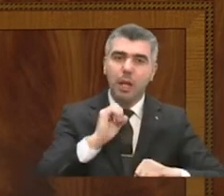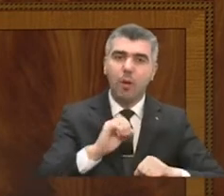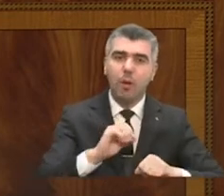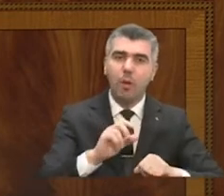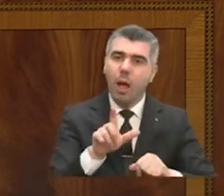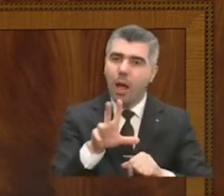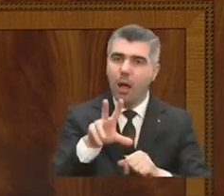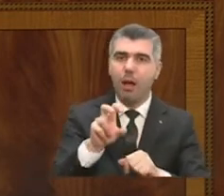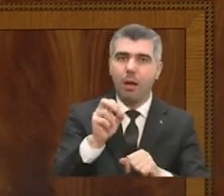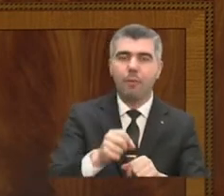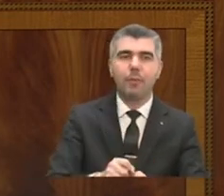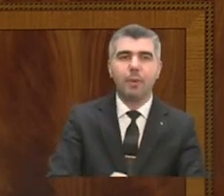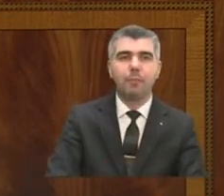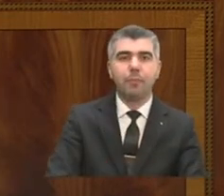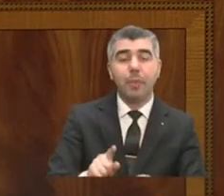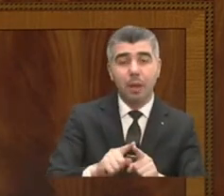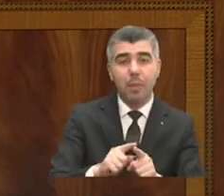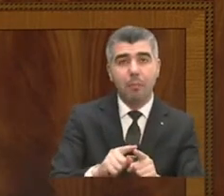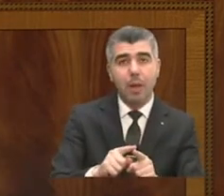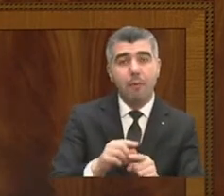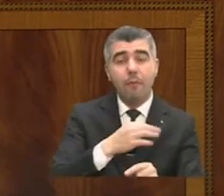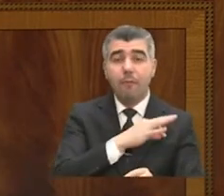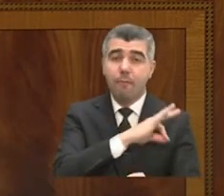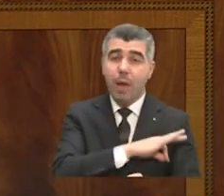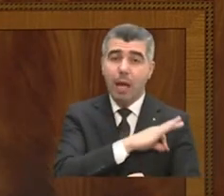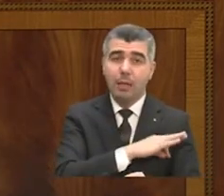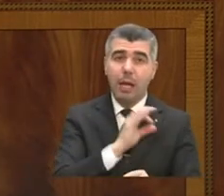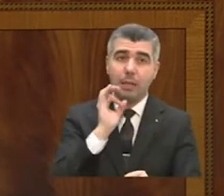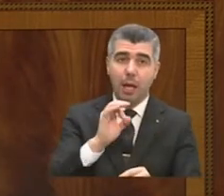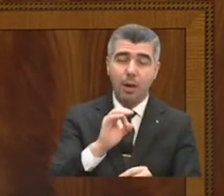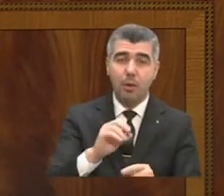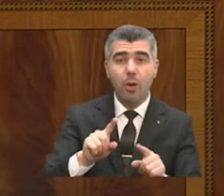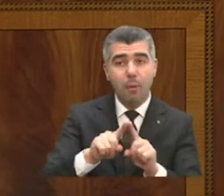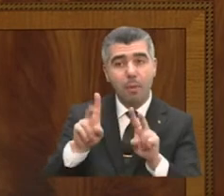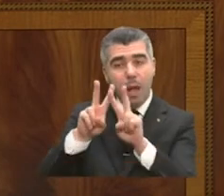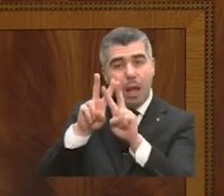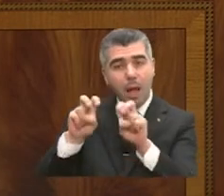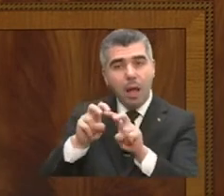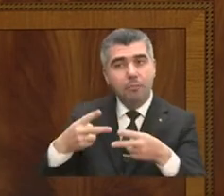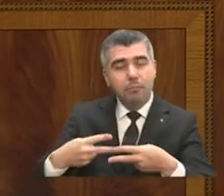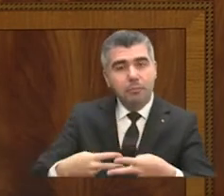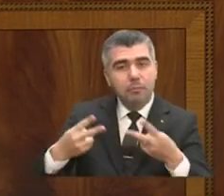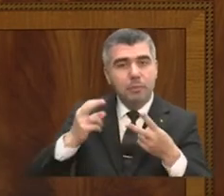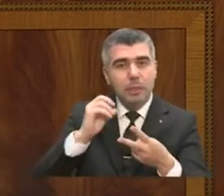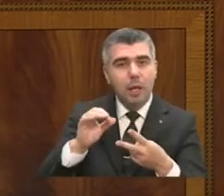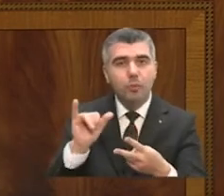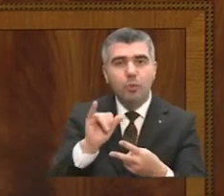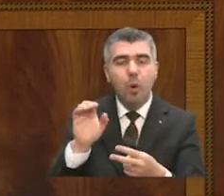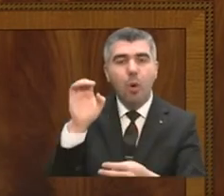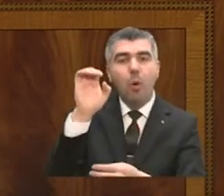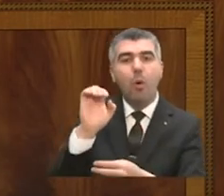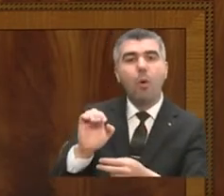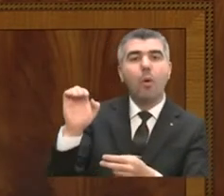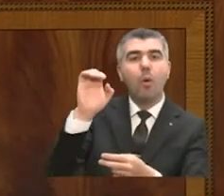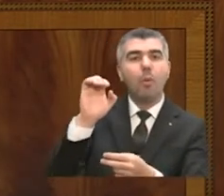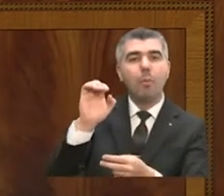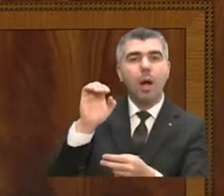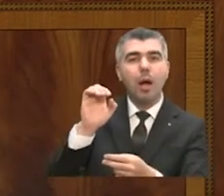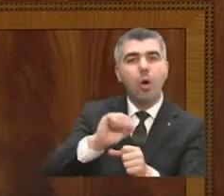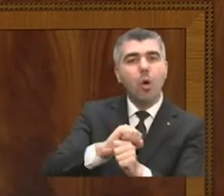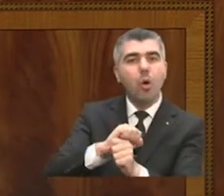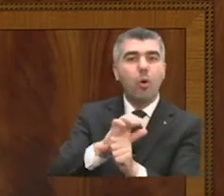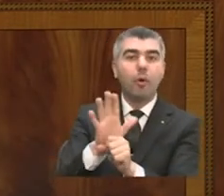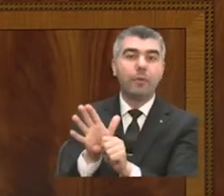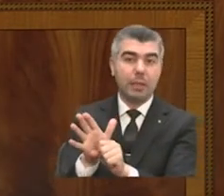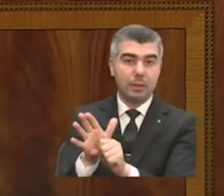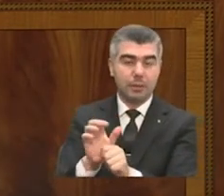nombre de questions humaines pour lesquelles il aurait fallu que vous fassiez quelque chose dans